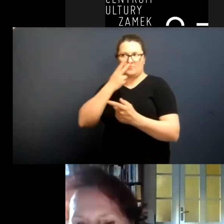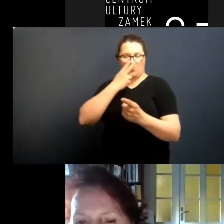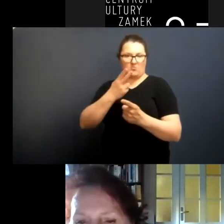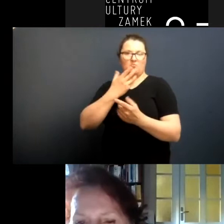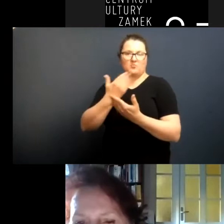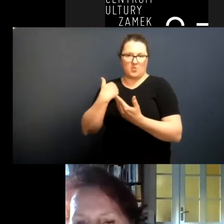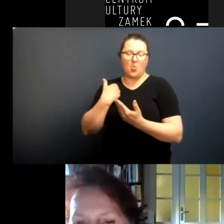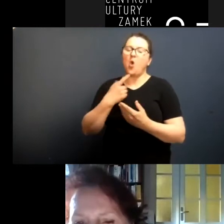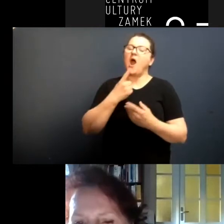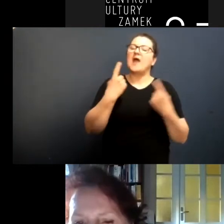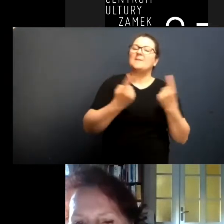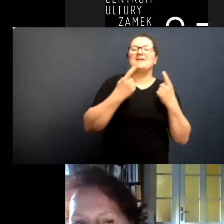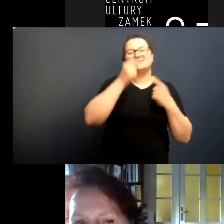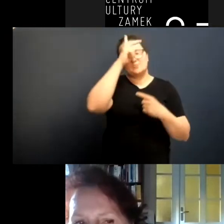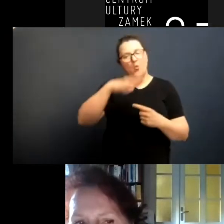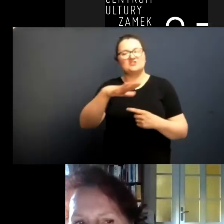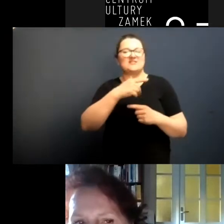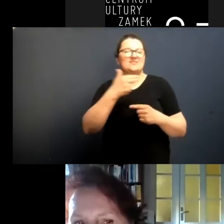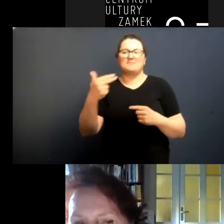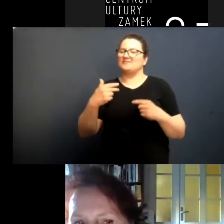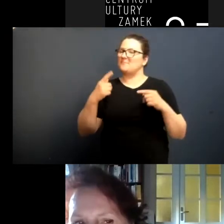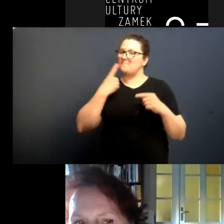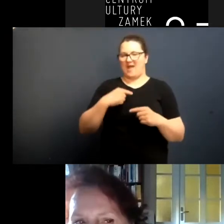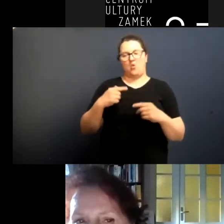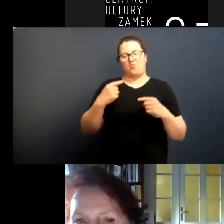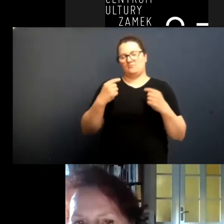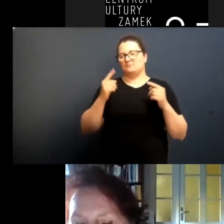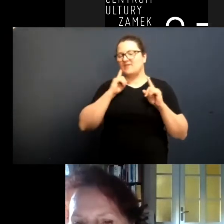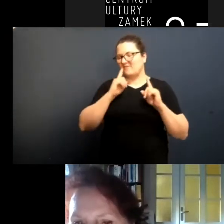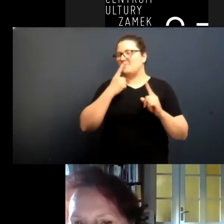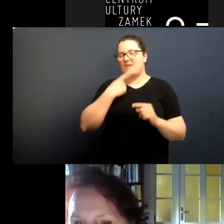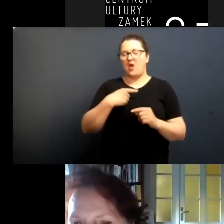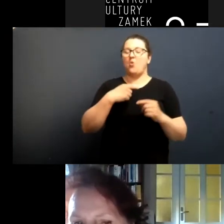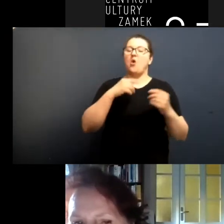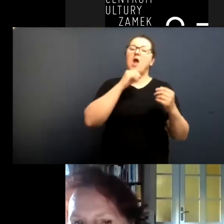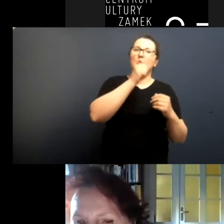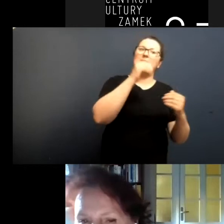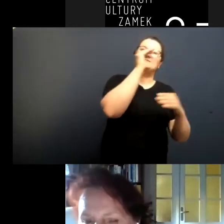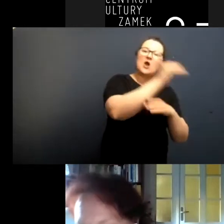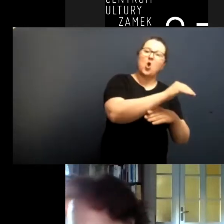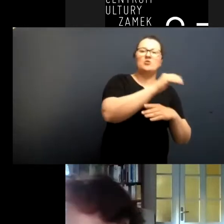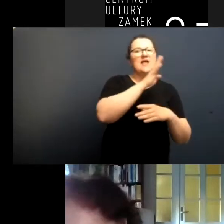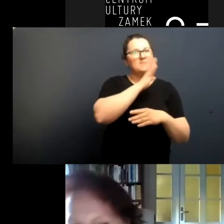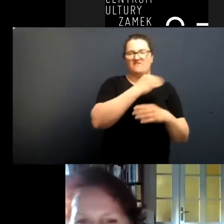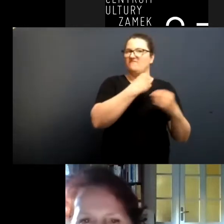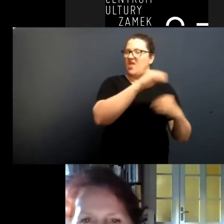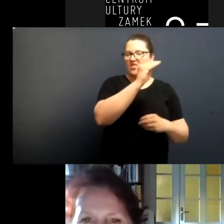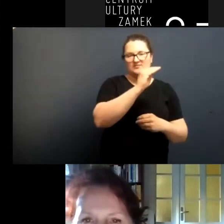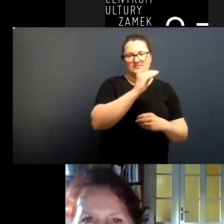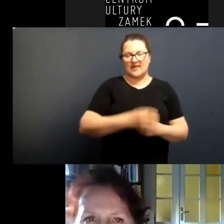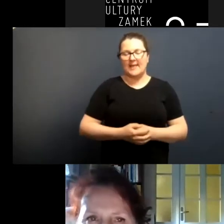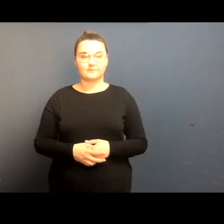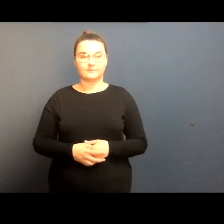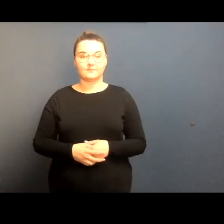atrakcyjne. Natomiast w kampaniach społecznych ten temat pojawia się naprawdę bardzo rzadko w porównaniu z Europą Zachodnią, ze